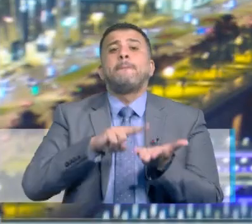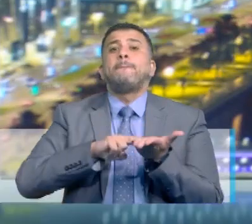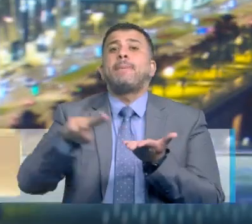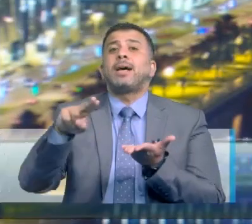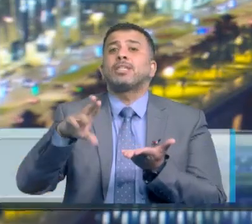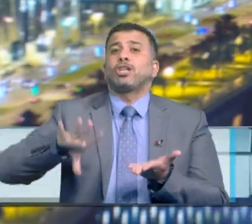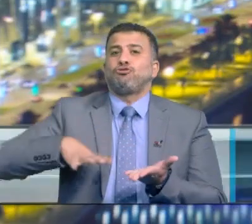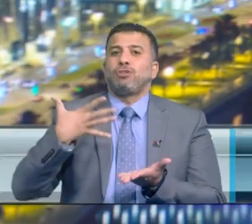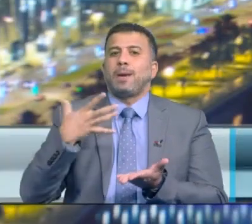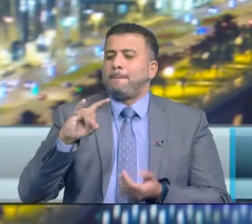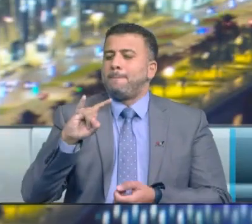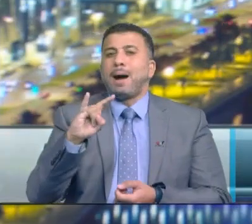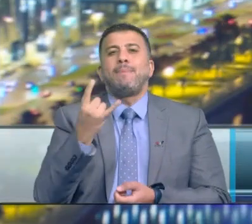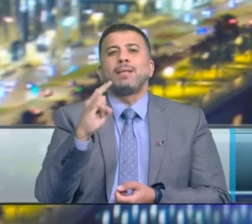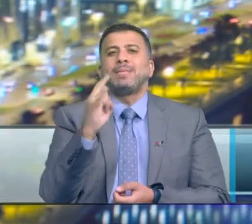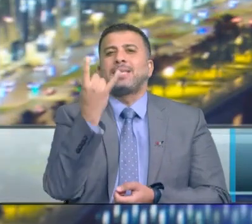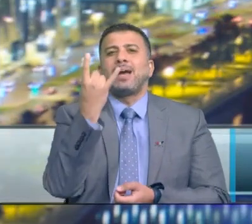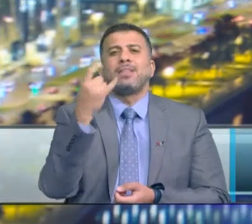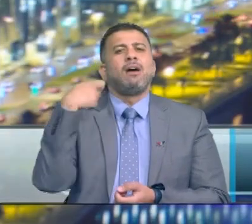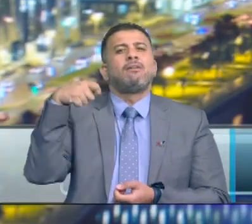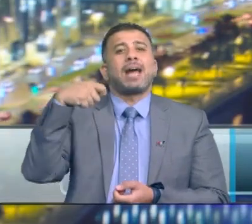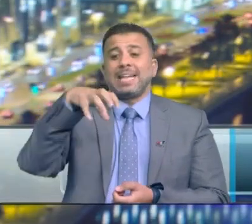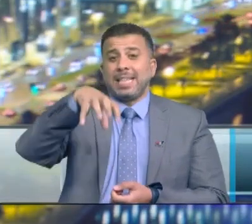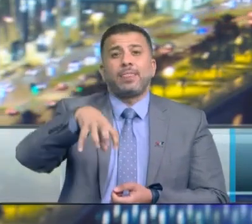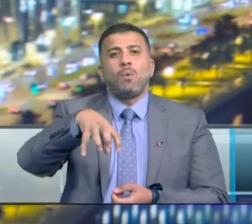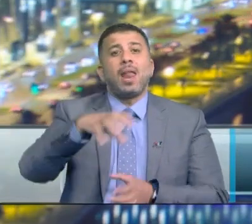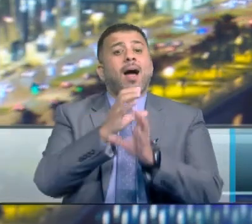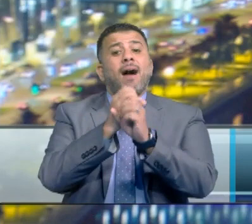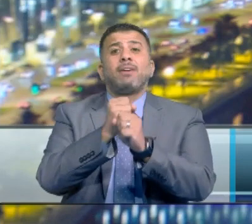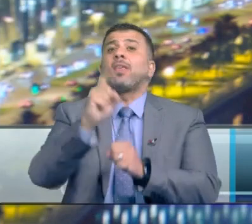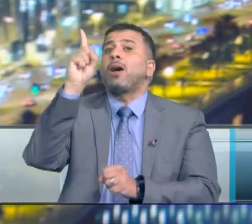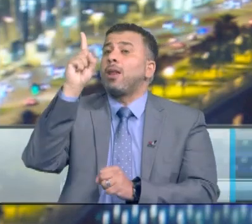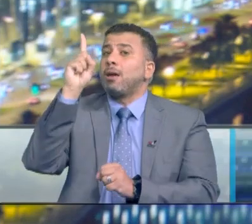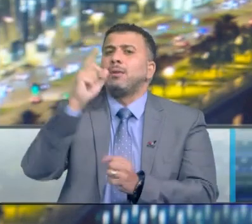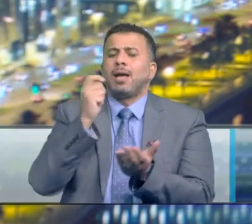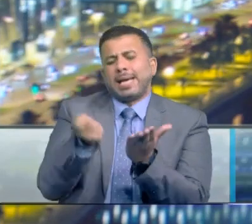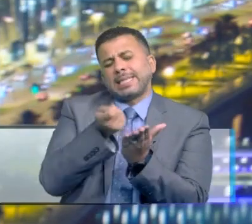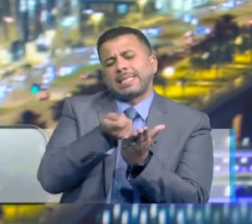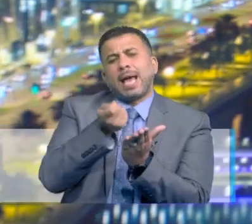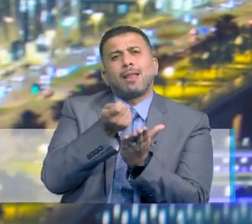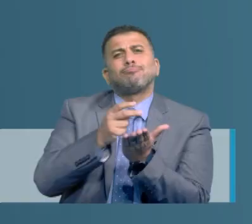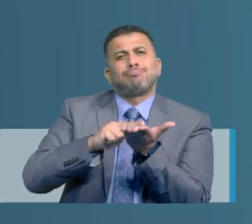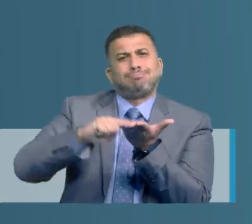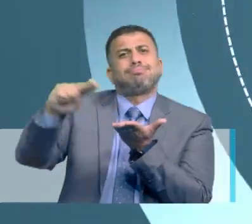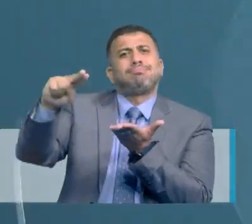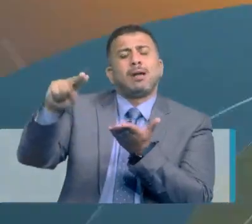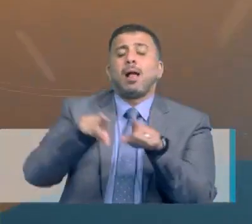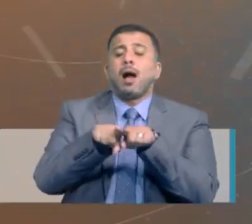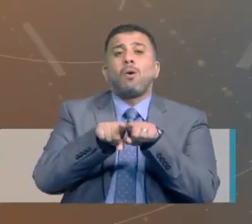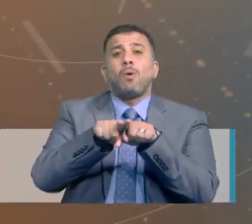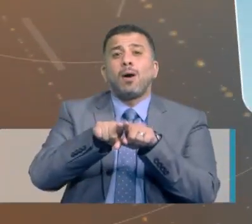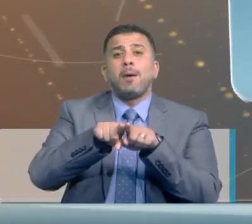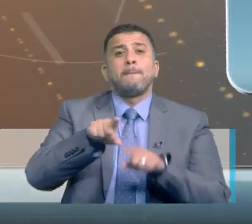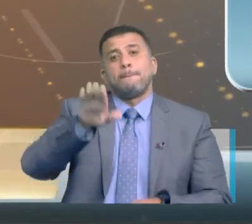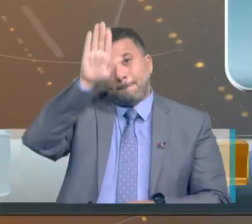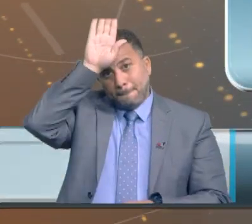بعث صاحب السمو الشيخ محمد بن زايد ال نهيان رئيس الدوله حفظه الله ورعاه رساله خطيه الى